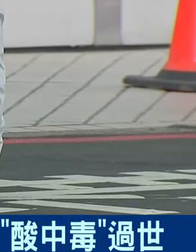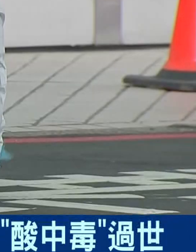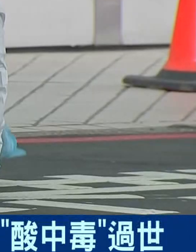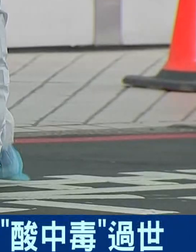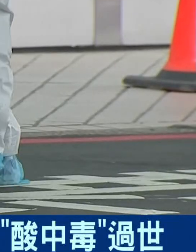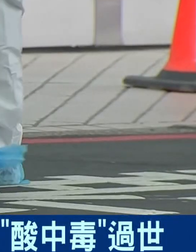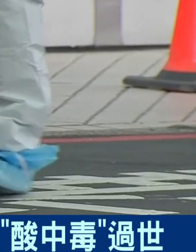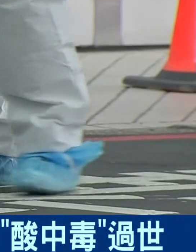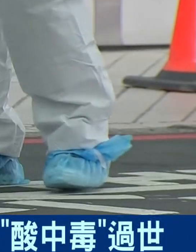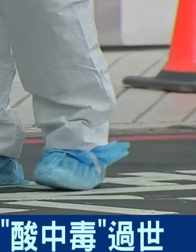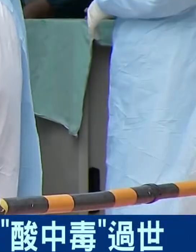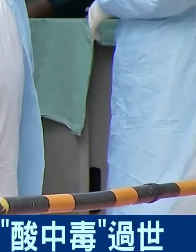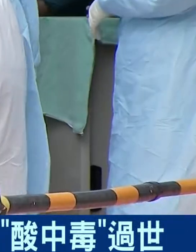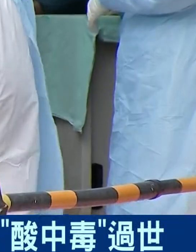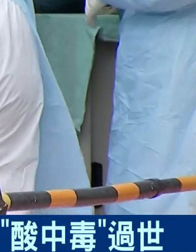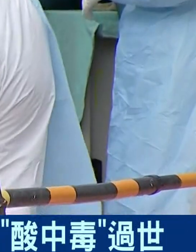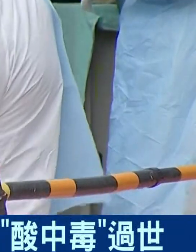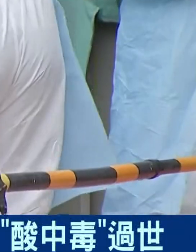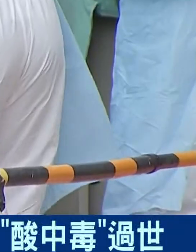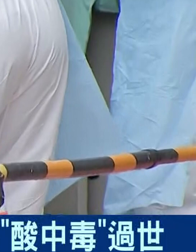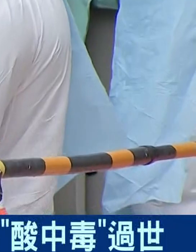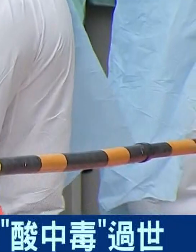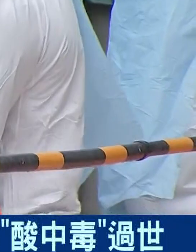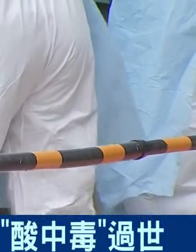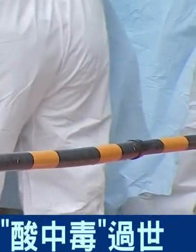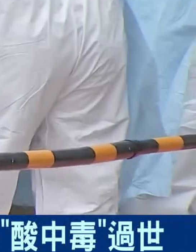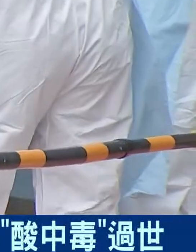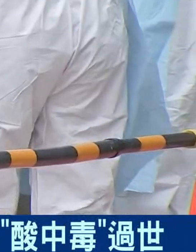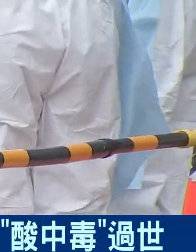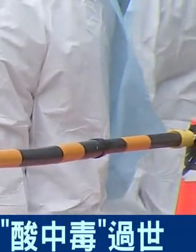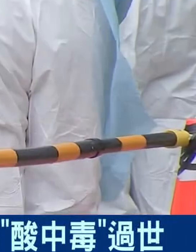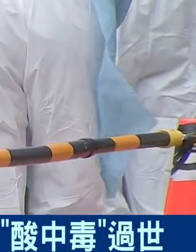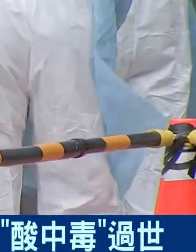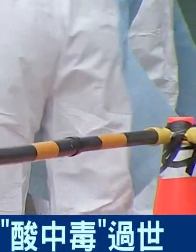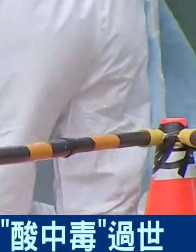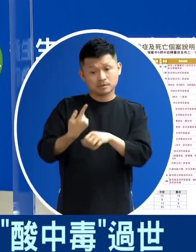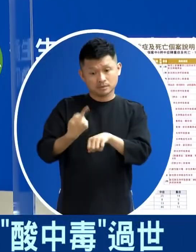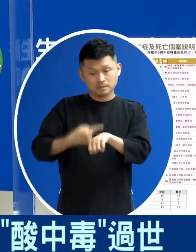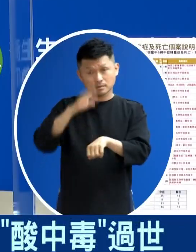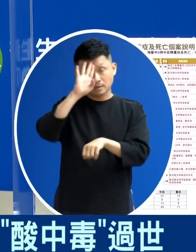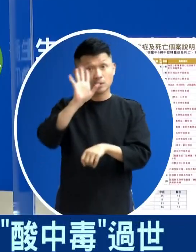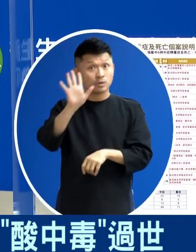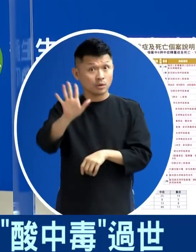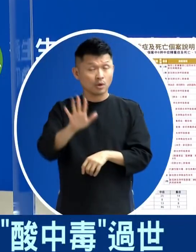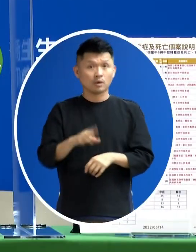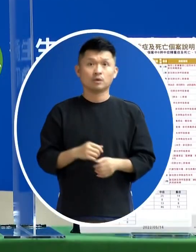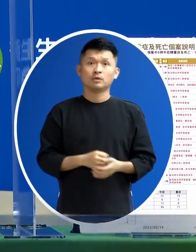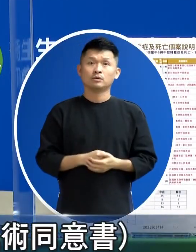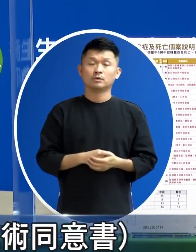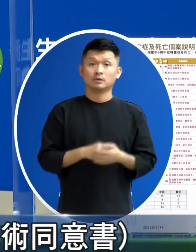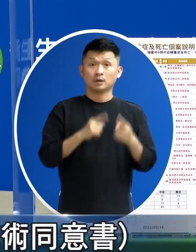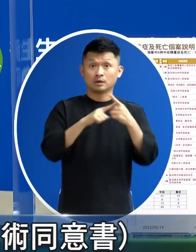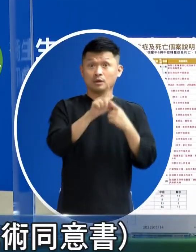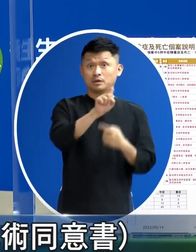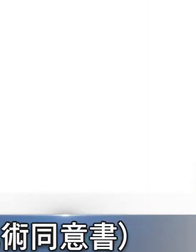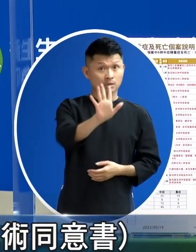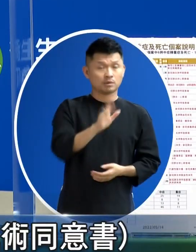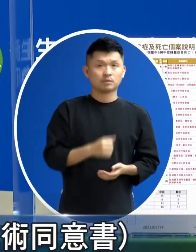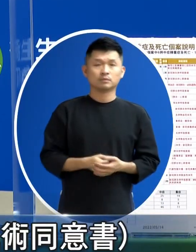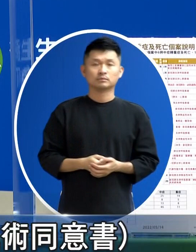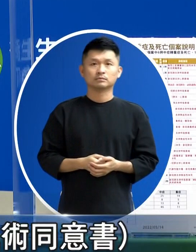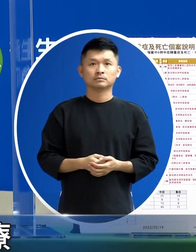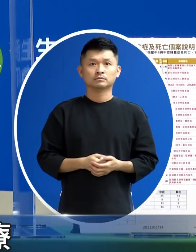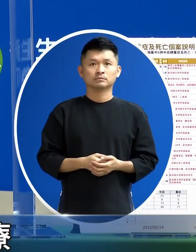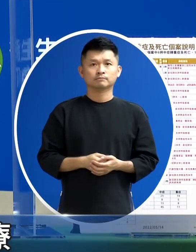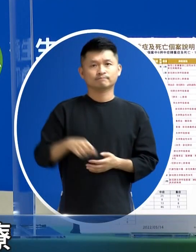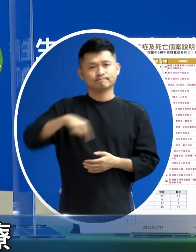39人没接种过疫苗，死亡则加40，也有15人没接种过。 那18个有 DNR 哈，大家